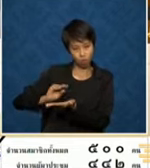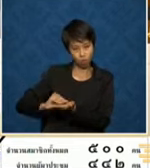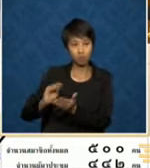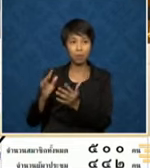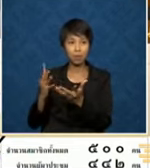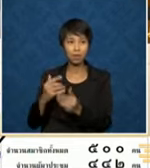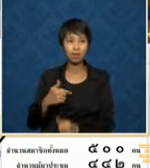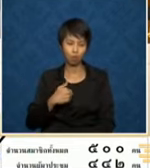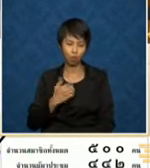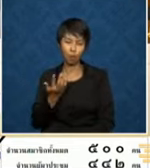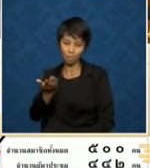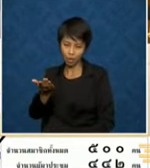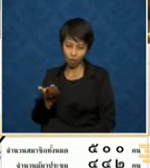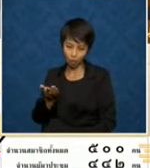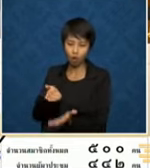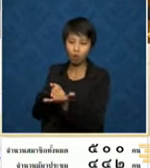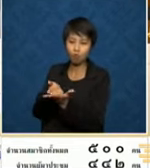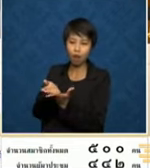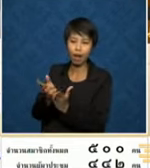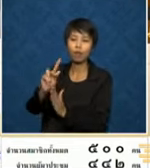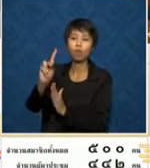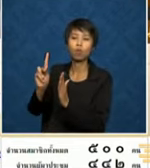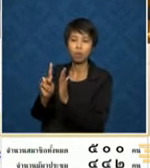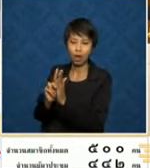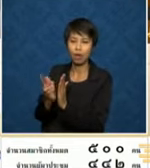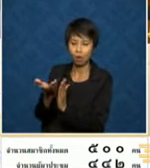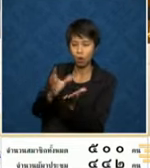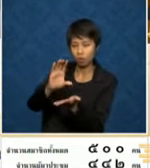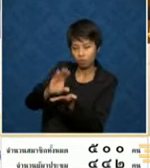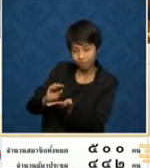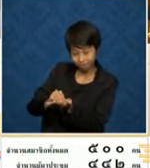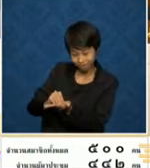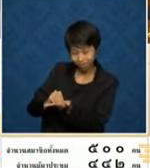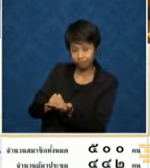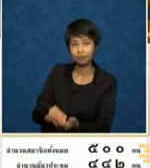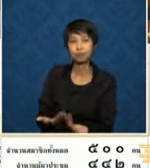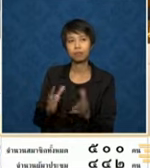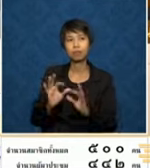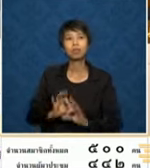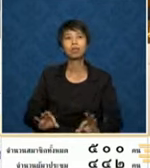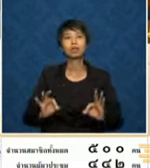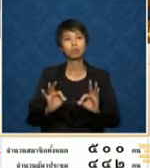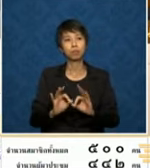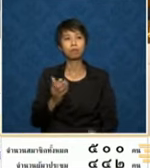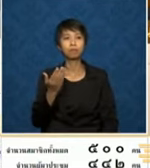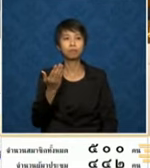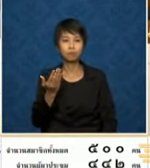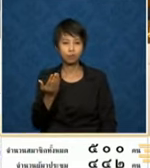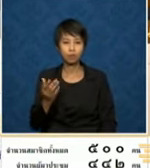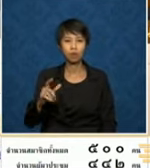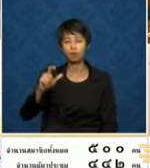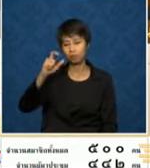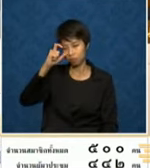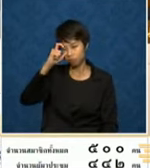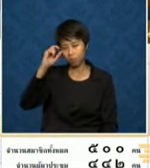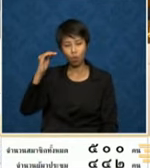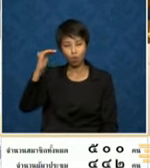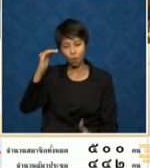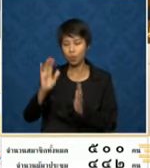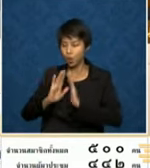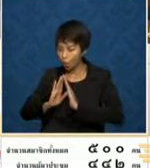ขอจากฝ่ายนิติบัญญัติคณะกรรมการต่างๆโดยเฉพาะนะครับ ท่านรังสิมันโรมต้องขอขอบคุณที่สนับสนุน